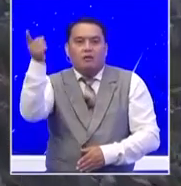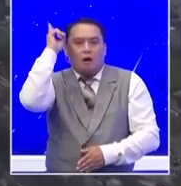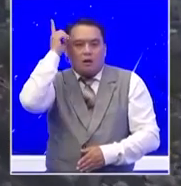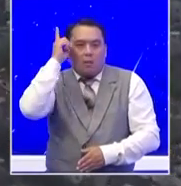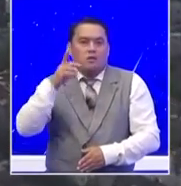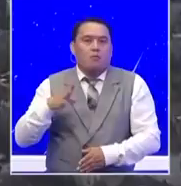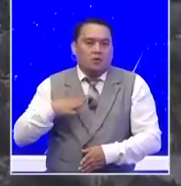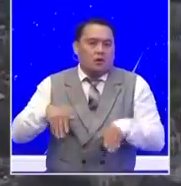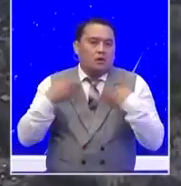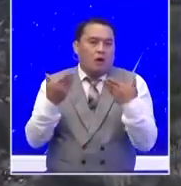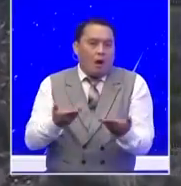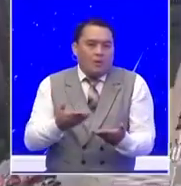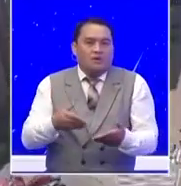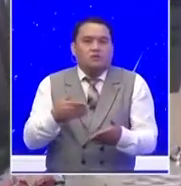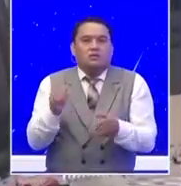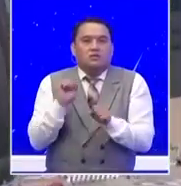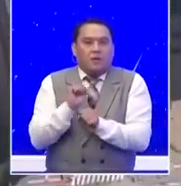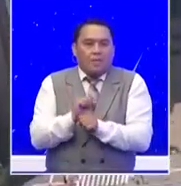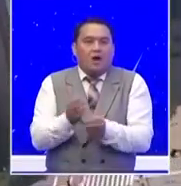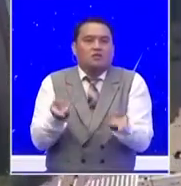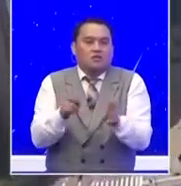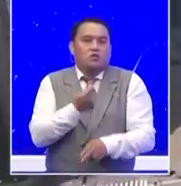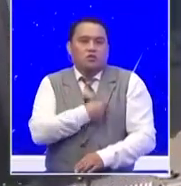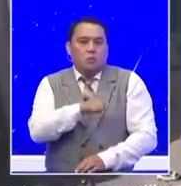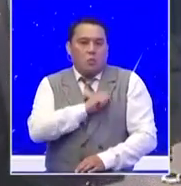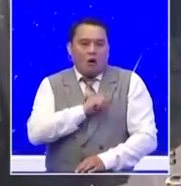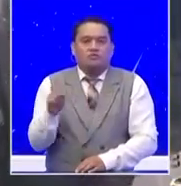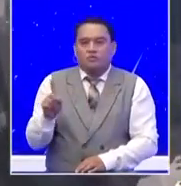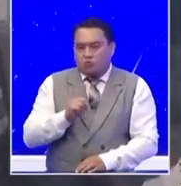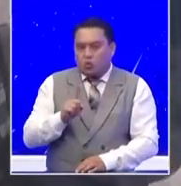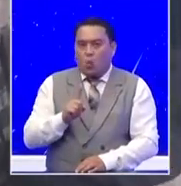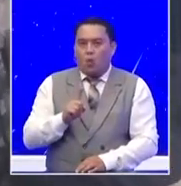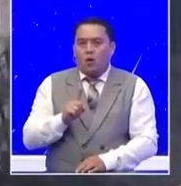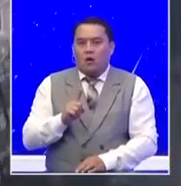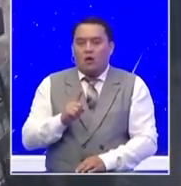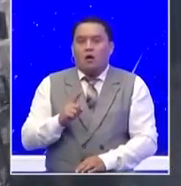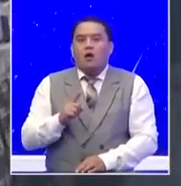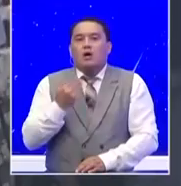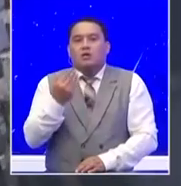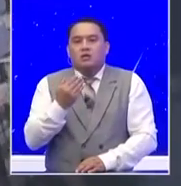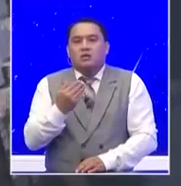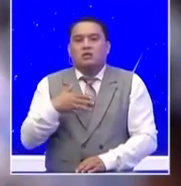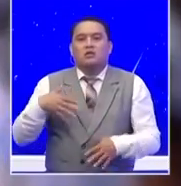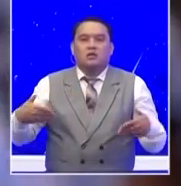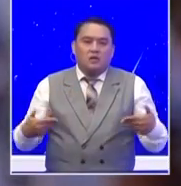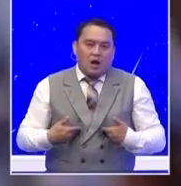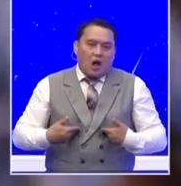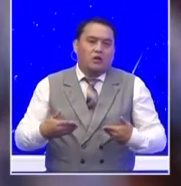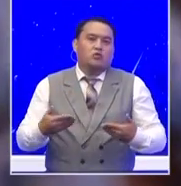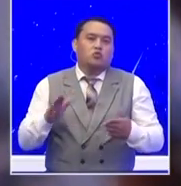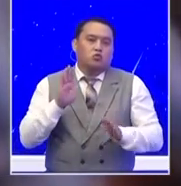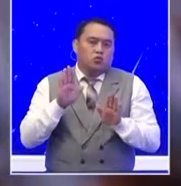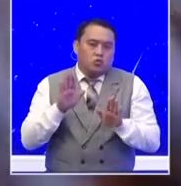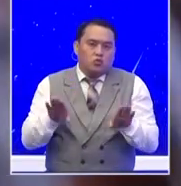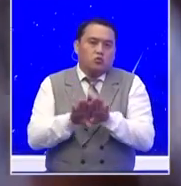Германия рекомендовала своим гражданам избегать поездок в Испанию, сделав исключение лишь для Канарских островов. Нидерланды также призвали своих